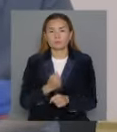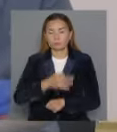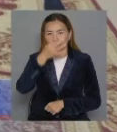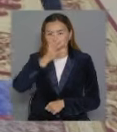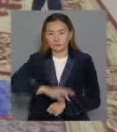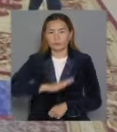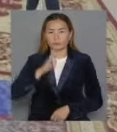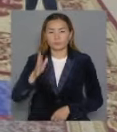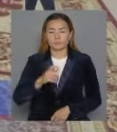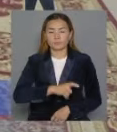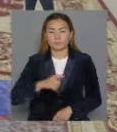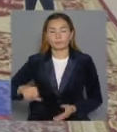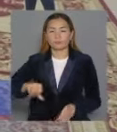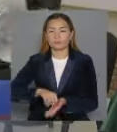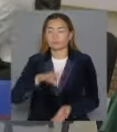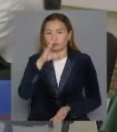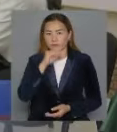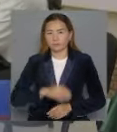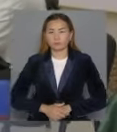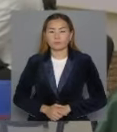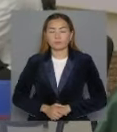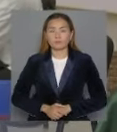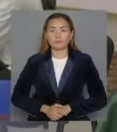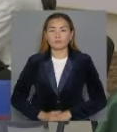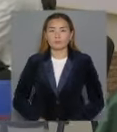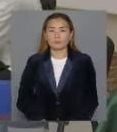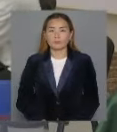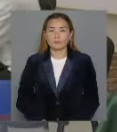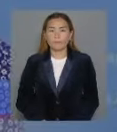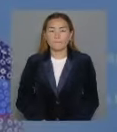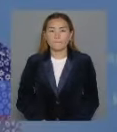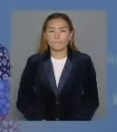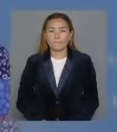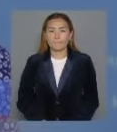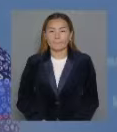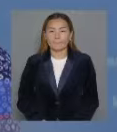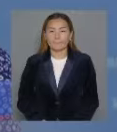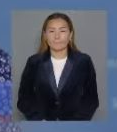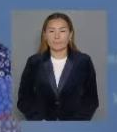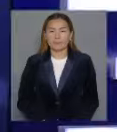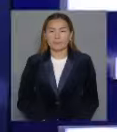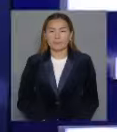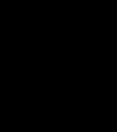тәжірибеден өткізген жандар ғана қызмет ете алады. Орынгүл Қалмырза, Артур Бұтпанов, жаңалық қызметі.